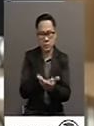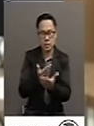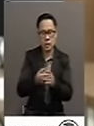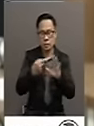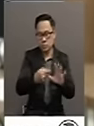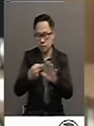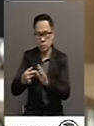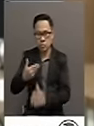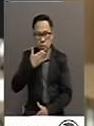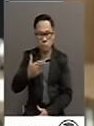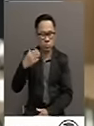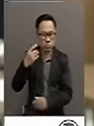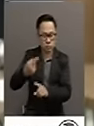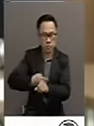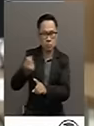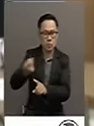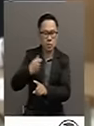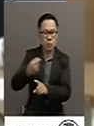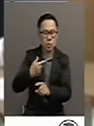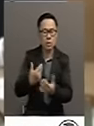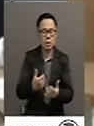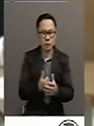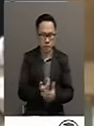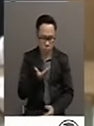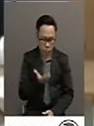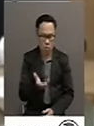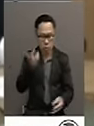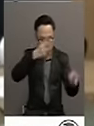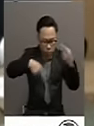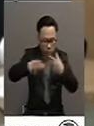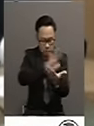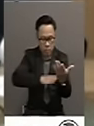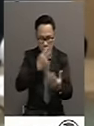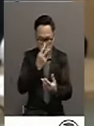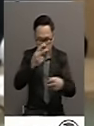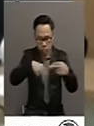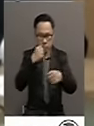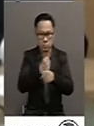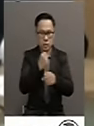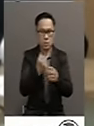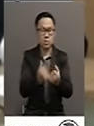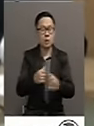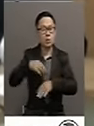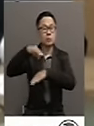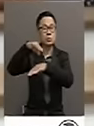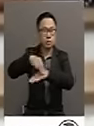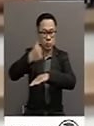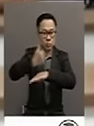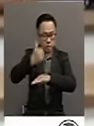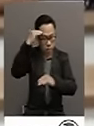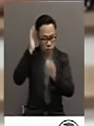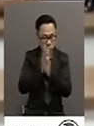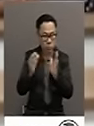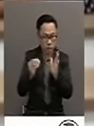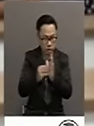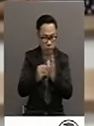ดินทางมายื่นคำร้องต่อผู้ตรวจการแผ่นดินให้ตรวจสอบในเรื่องนี้นะครับโดยให้เหตุผลว่าพลตำรวจโทสานิทนะฮะดำรงตำแหน่ง